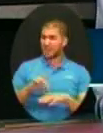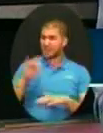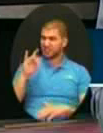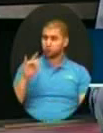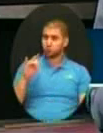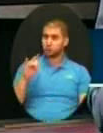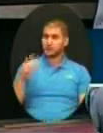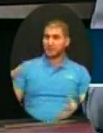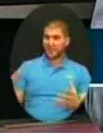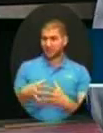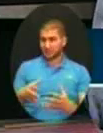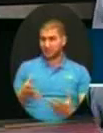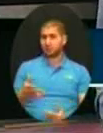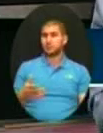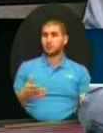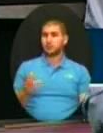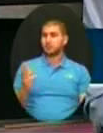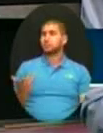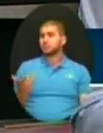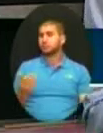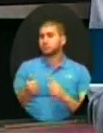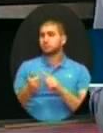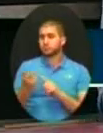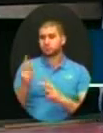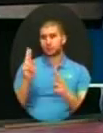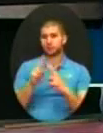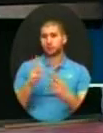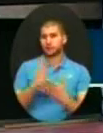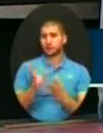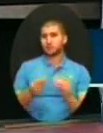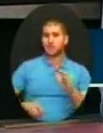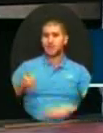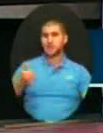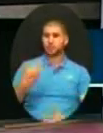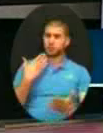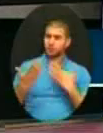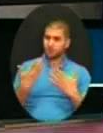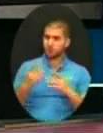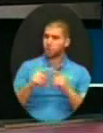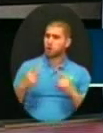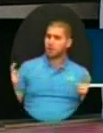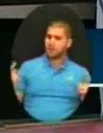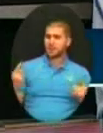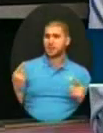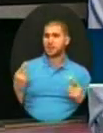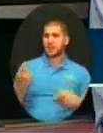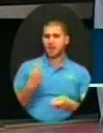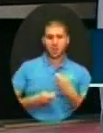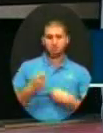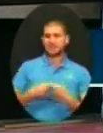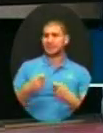והרגישות החברתית. כן. וכולי וכולי, נפגשו גם עם ראשי ישיבות, עוד כל מיני עסקנים